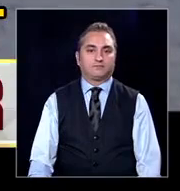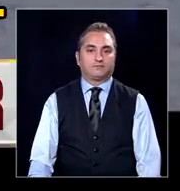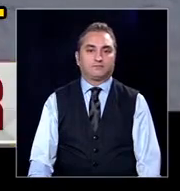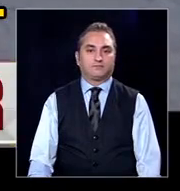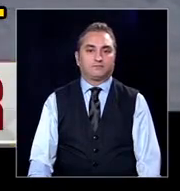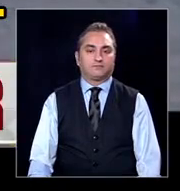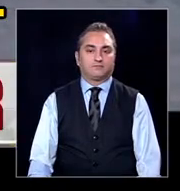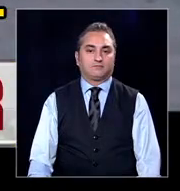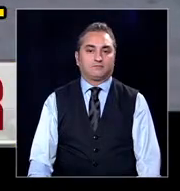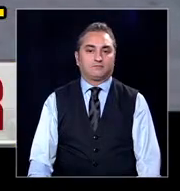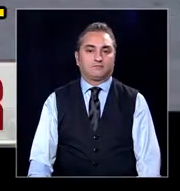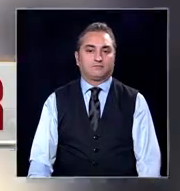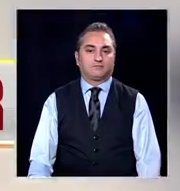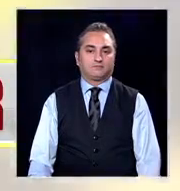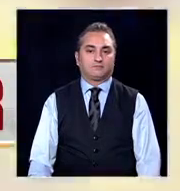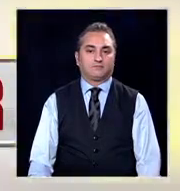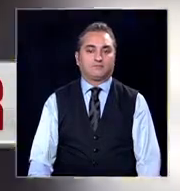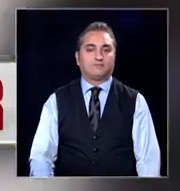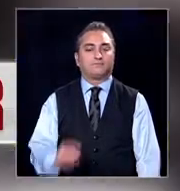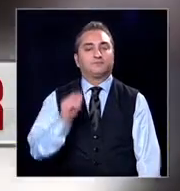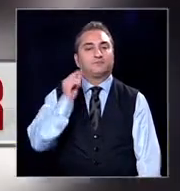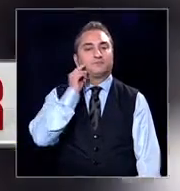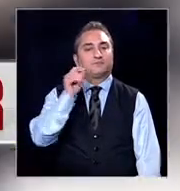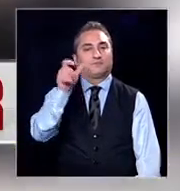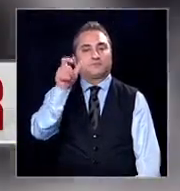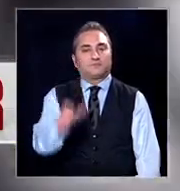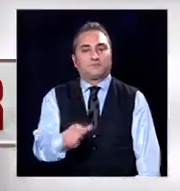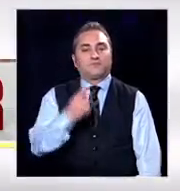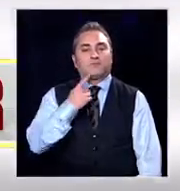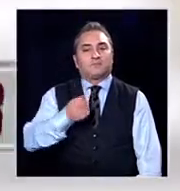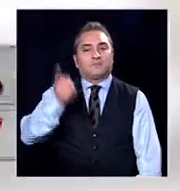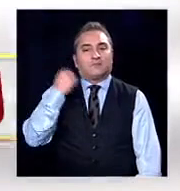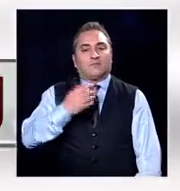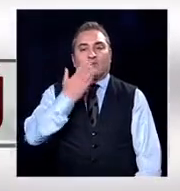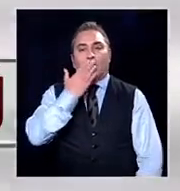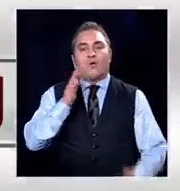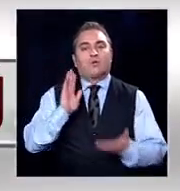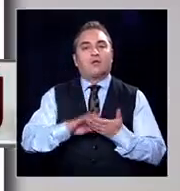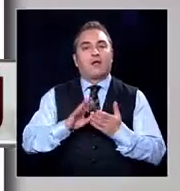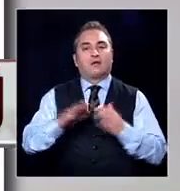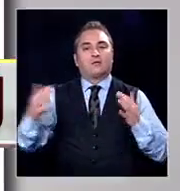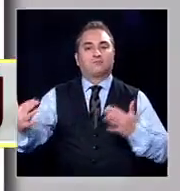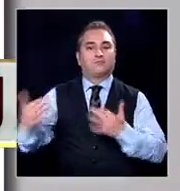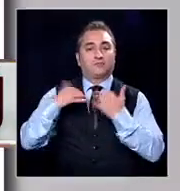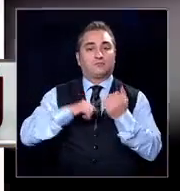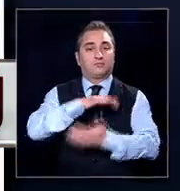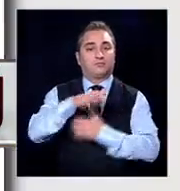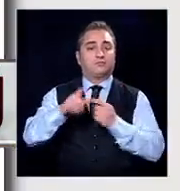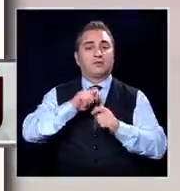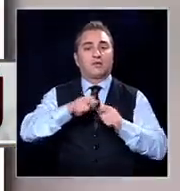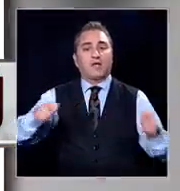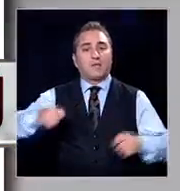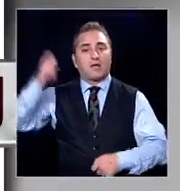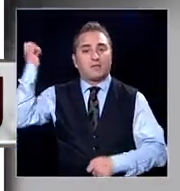üstü böyle bantlanmış. Yasin Yağız geçen yıl okul arkadaşlarının saldırısına uğramış, kemerle dövüldükten